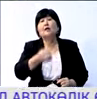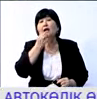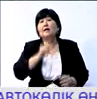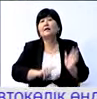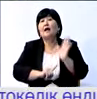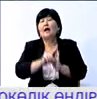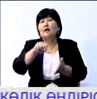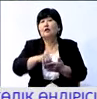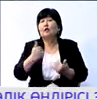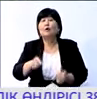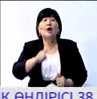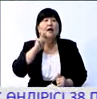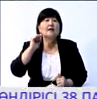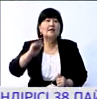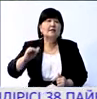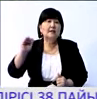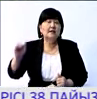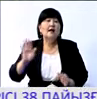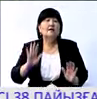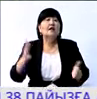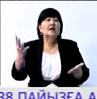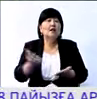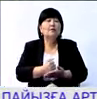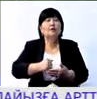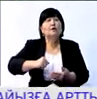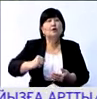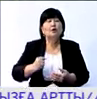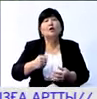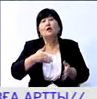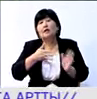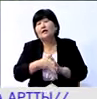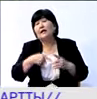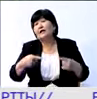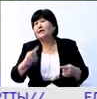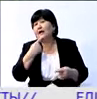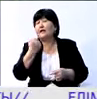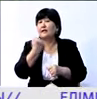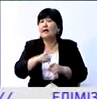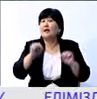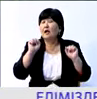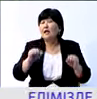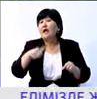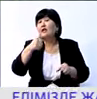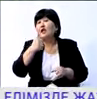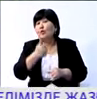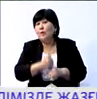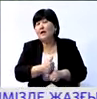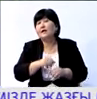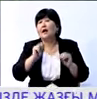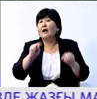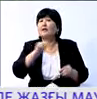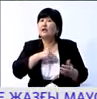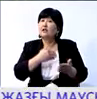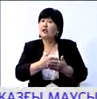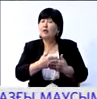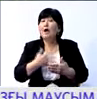алысқан бүгінгінің жас жеткіншектері тіл табысқыш, дос тапқыш, кез келген қиындықты еңсере алады. Ең бастысы адал еңбек